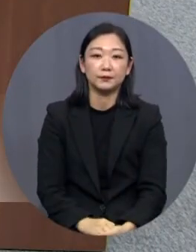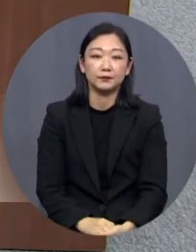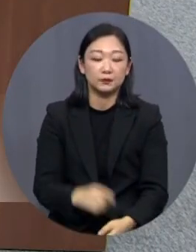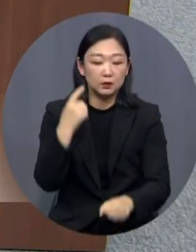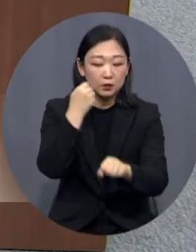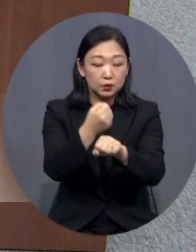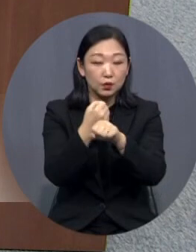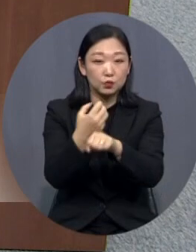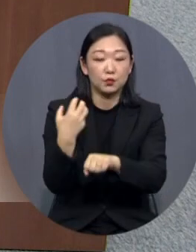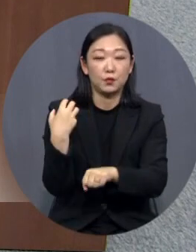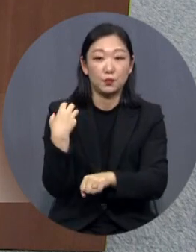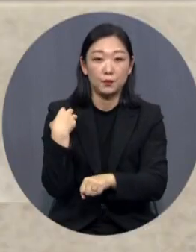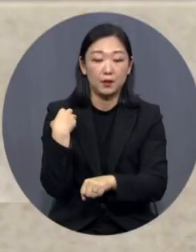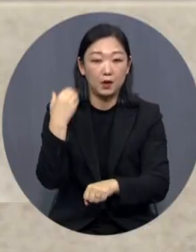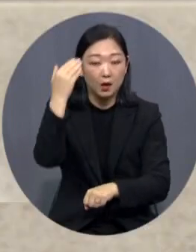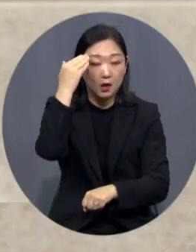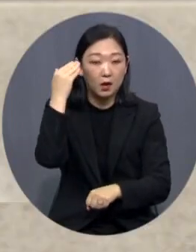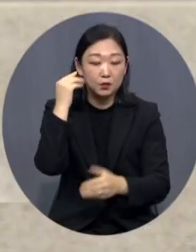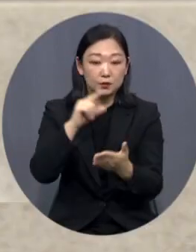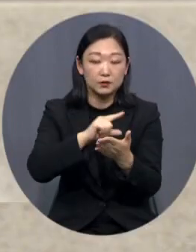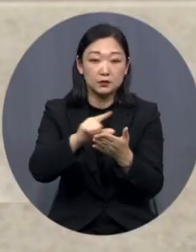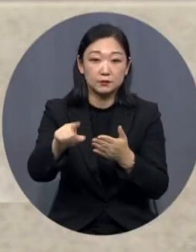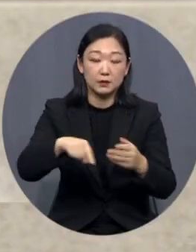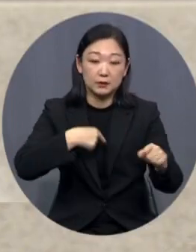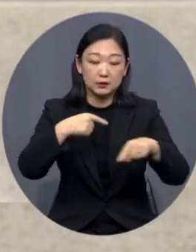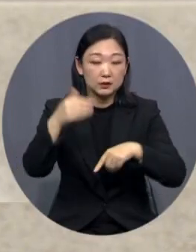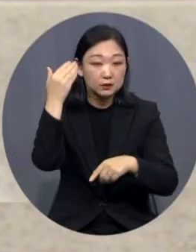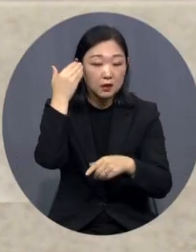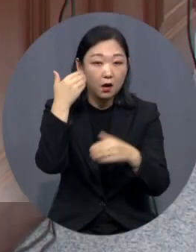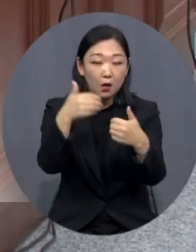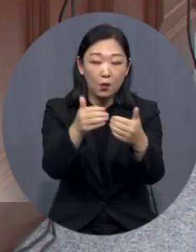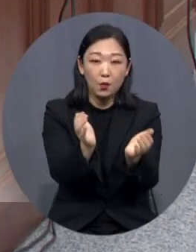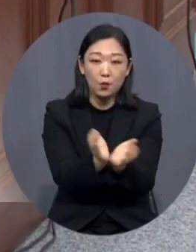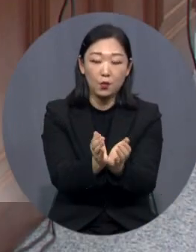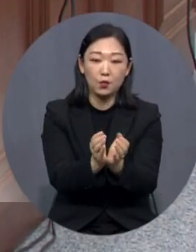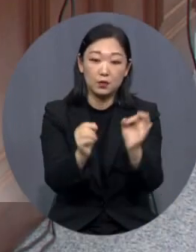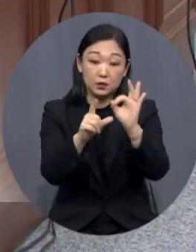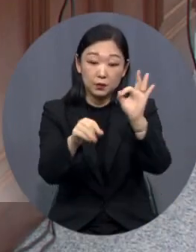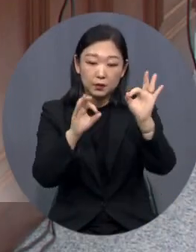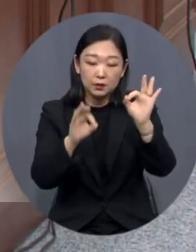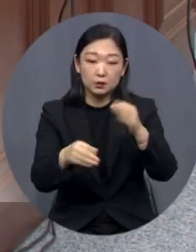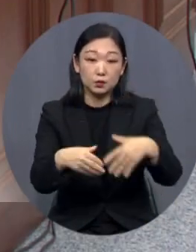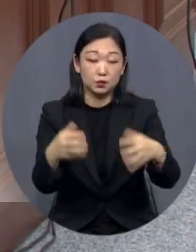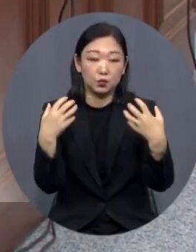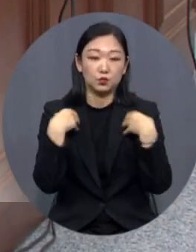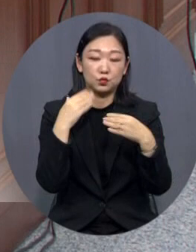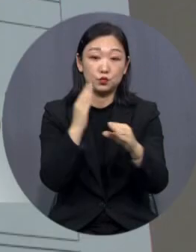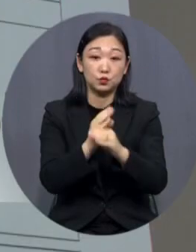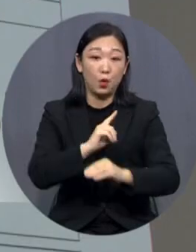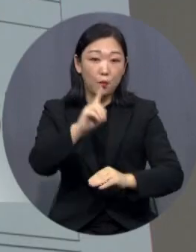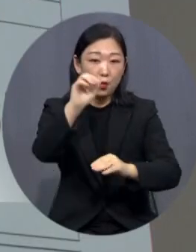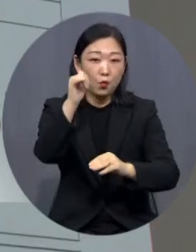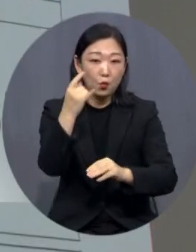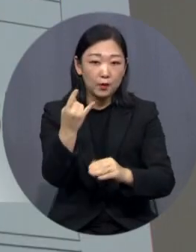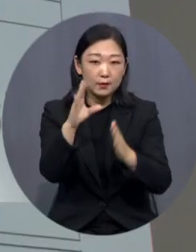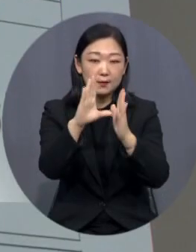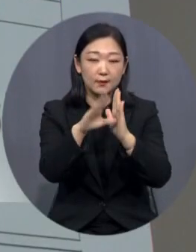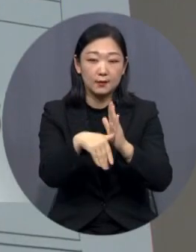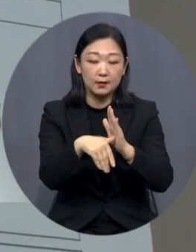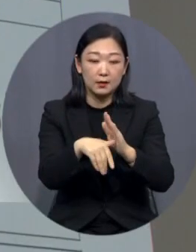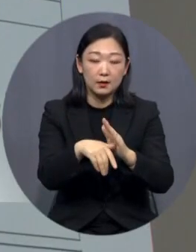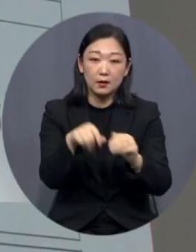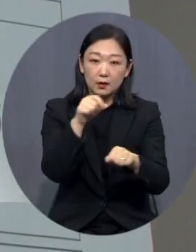연구을 같은 한국 지방자치 학회는 오는 10일 제주도청에서 열리는 중간 보고에서 행정구역